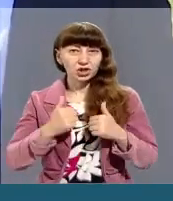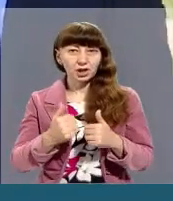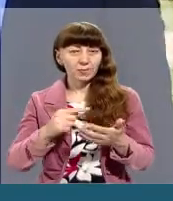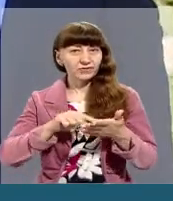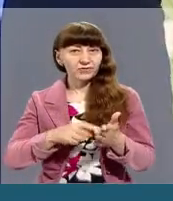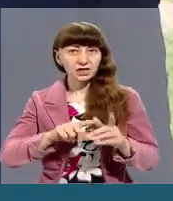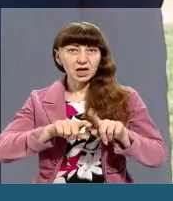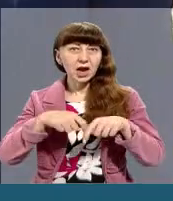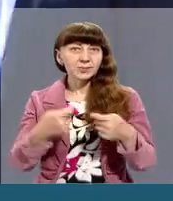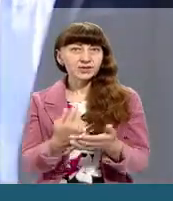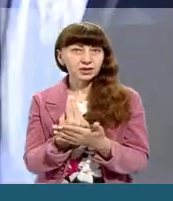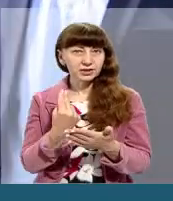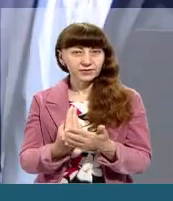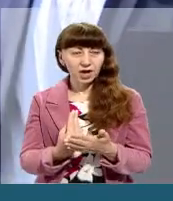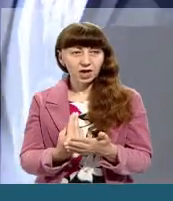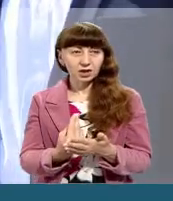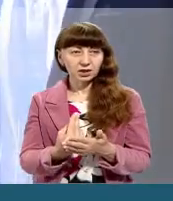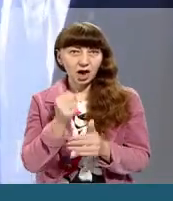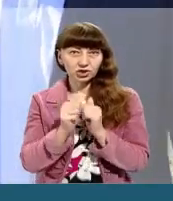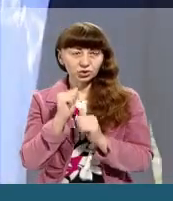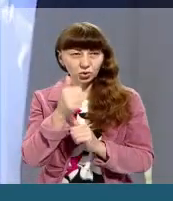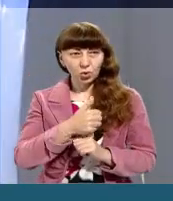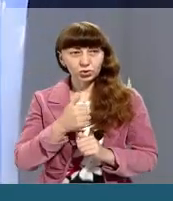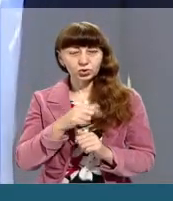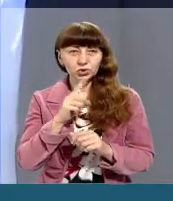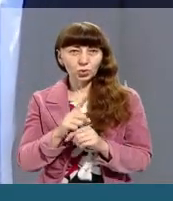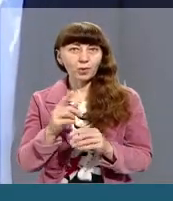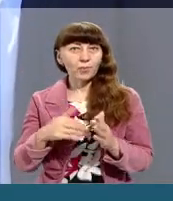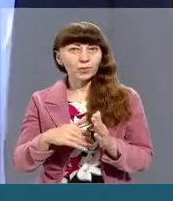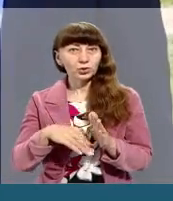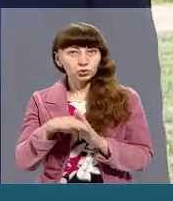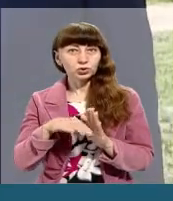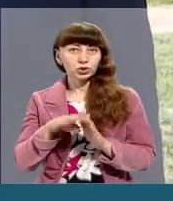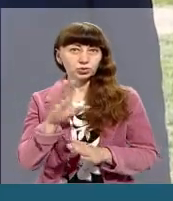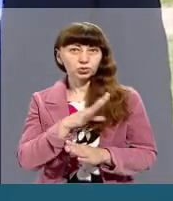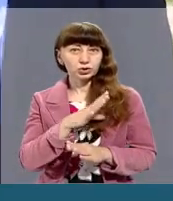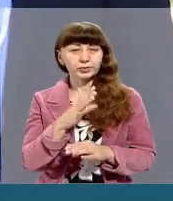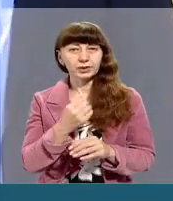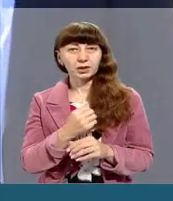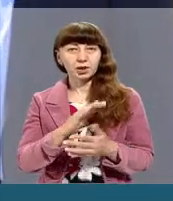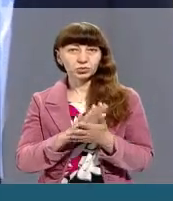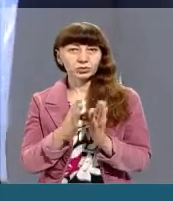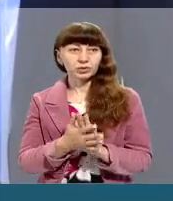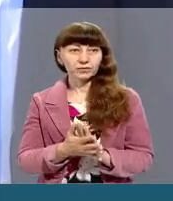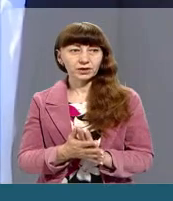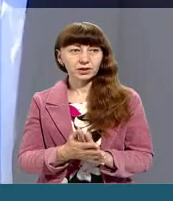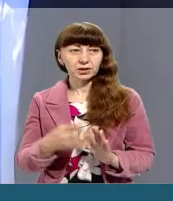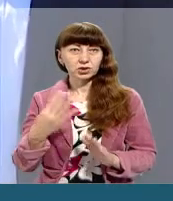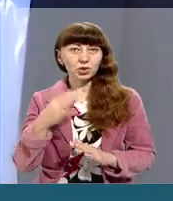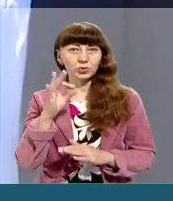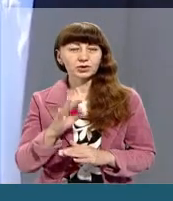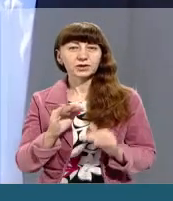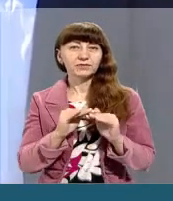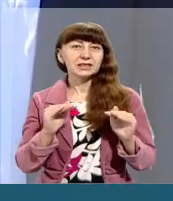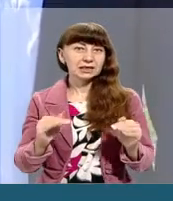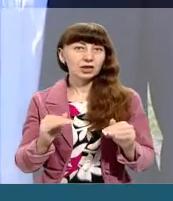выделяем средства, с каждым годом все больше и больше, и уже на 40% детей стало